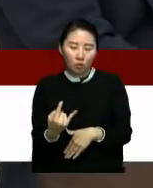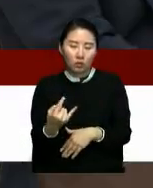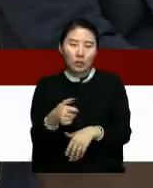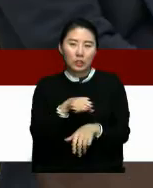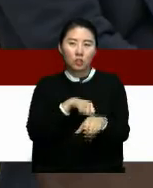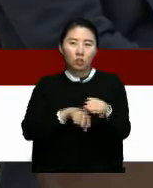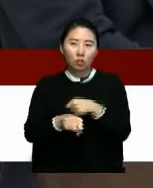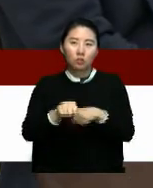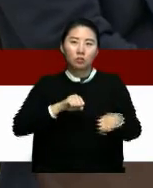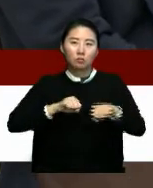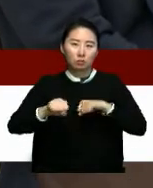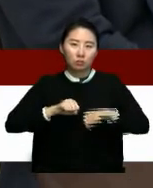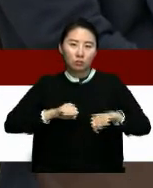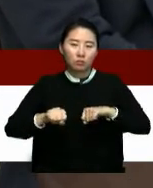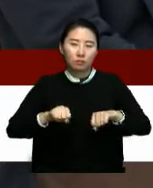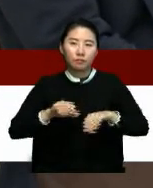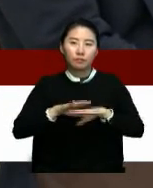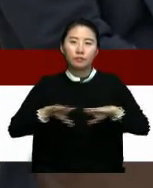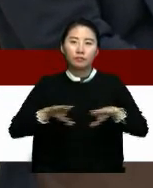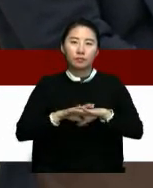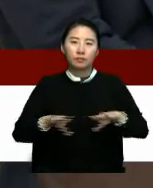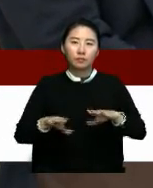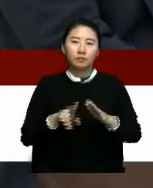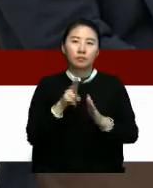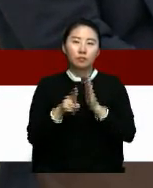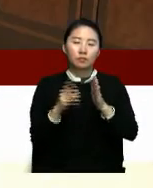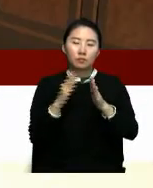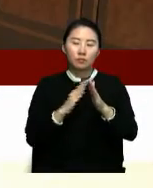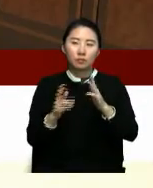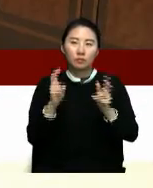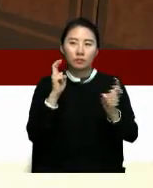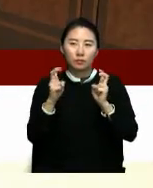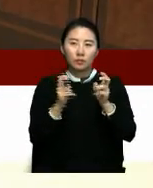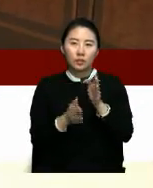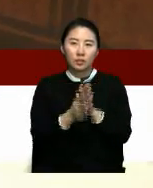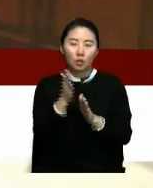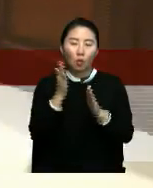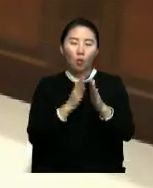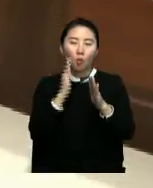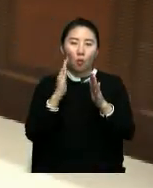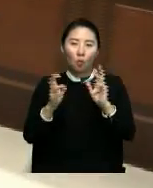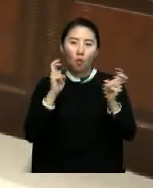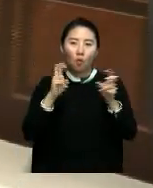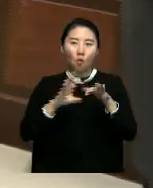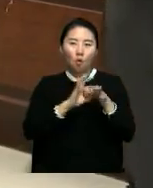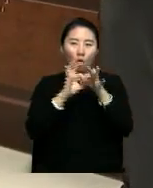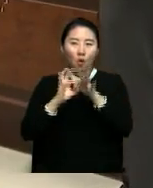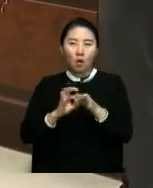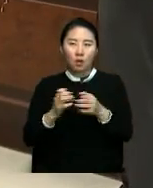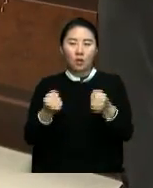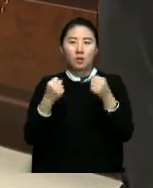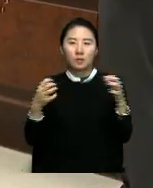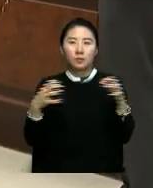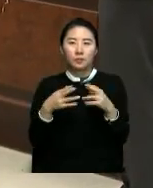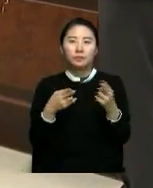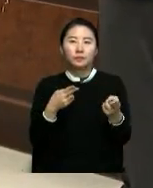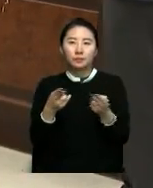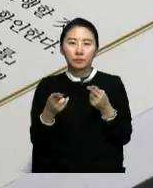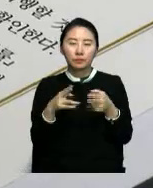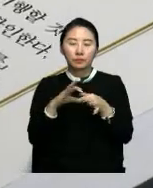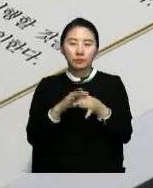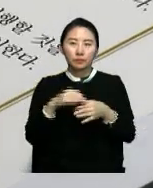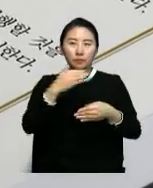중재로 해결됐습니다. 동두천시와 철도공사, 철도시설공단 등 관계기관 간 협업과 조정을